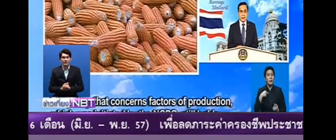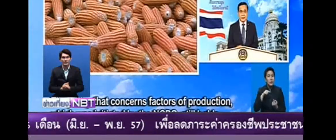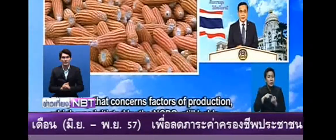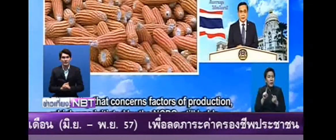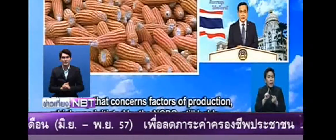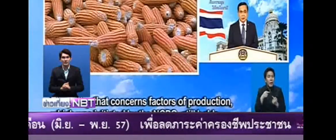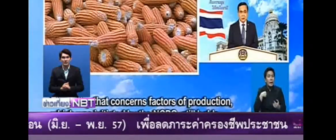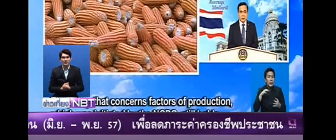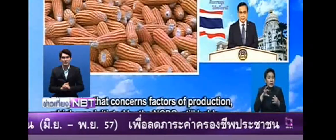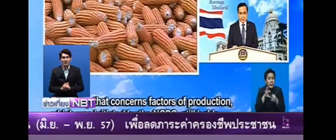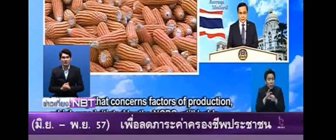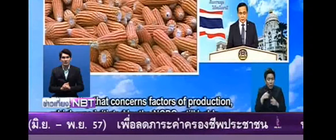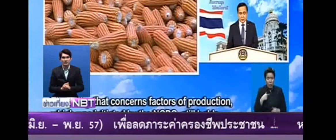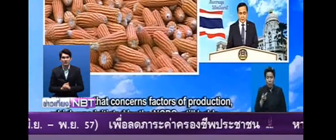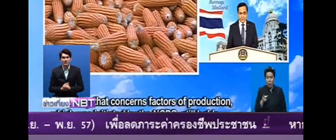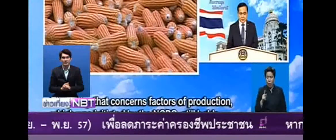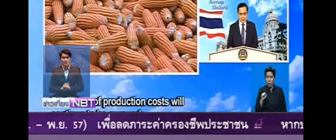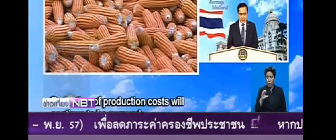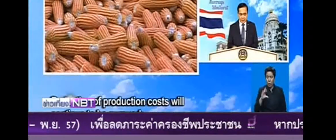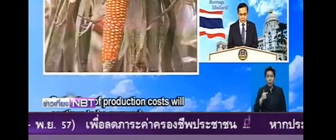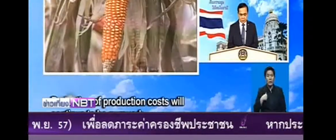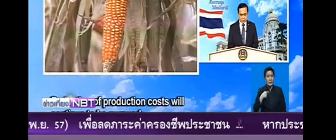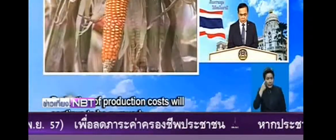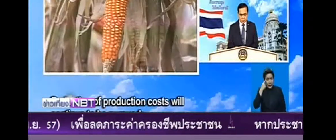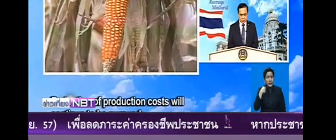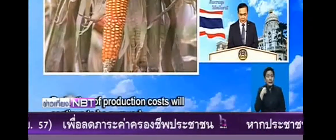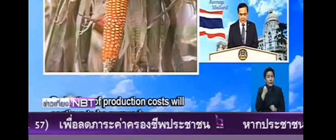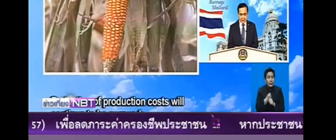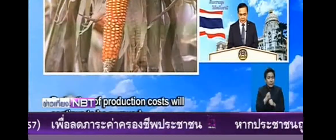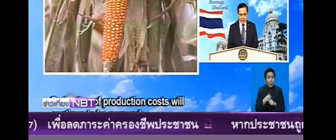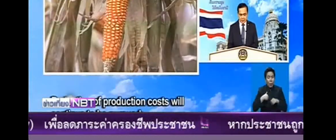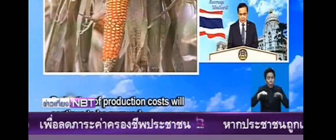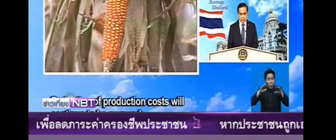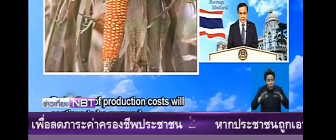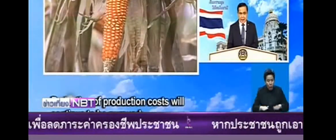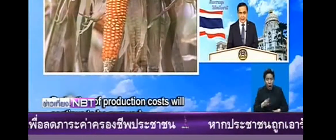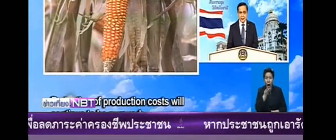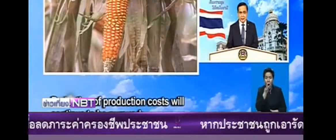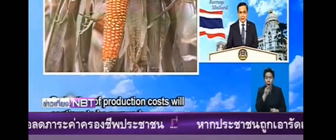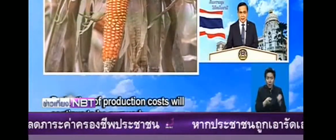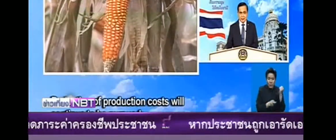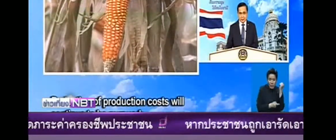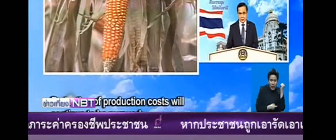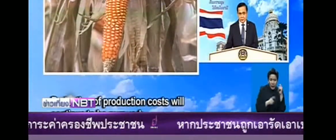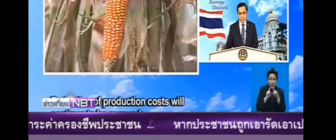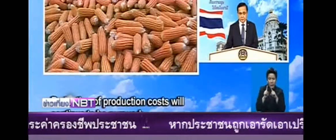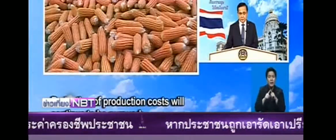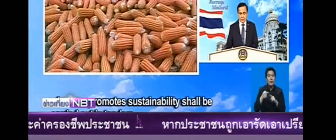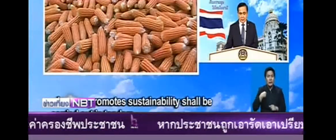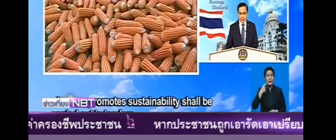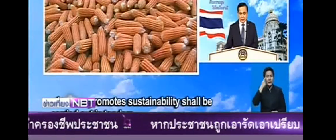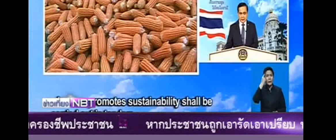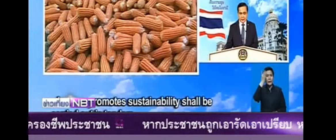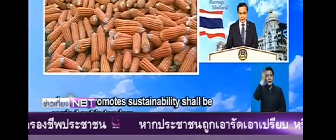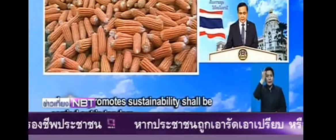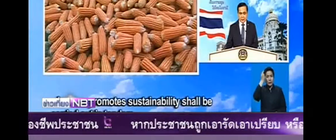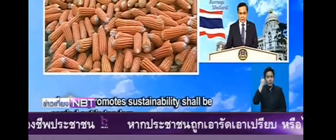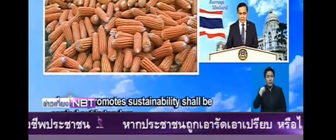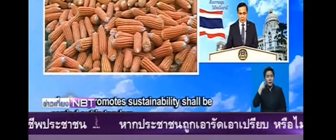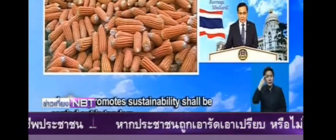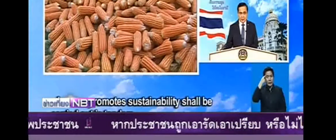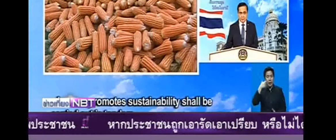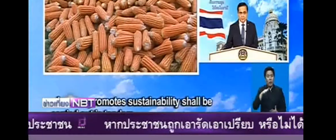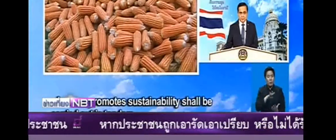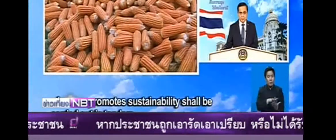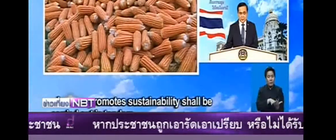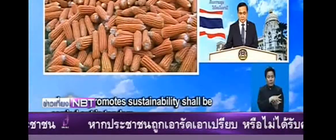เราคิดก็เป็นคนชอบก็ยังทำอยู่นะครับกะรถตรงต้นทุนการผลิตข้าวหรือยังอะไรตั้งแต่กำลังคิดอยู่นะพระอะไรที่คิด